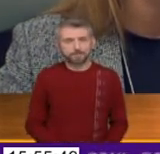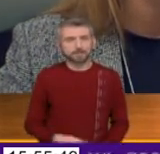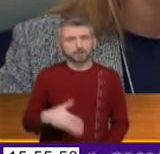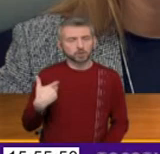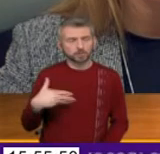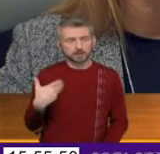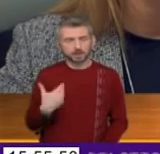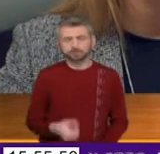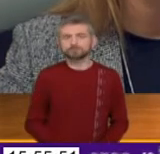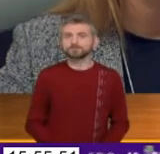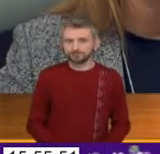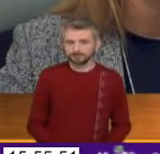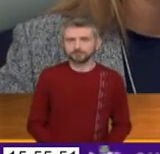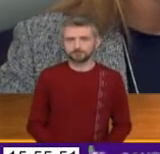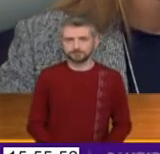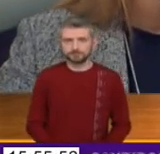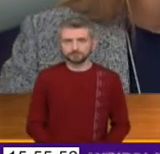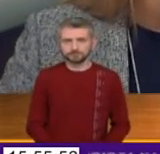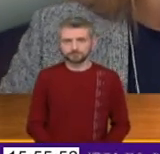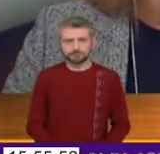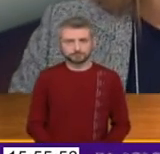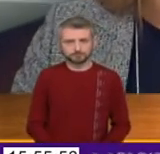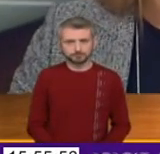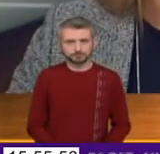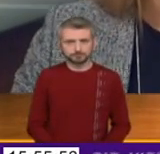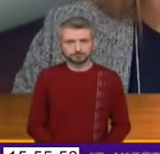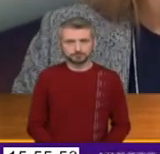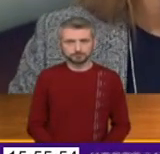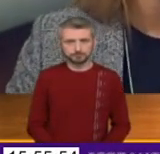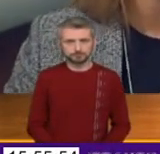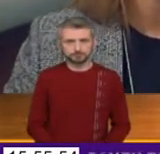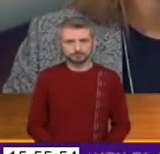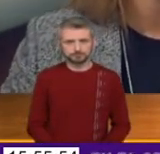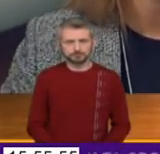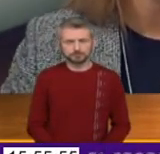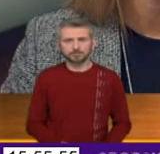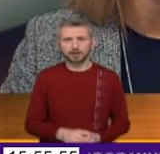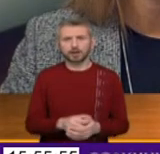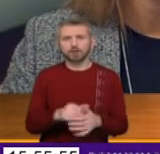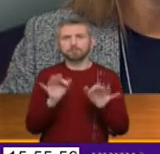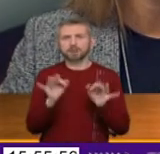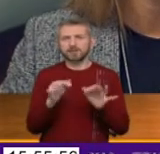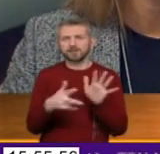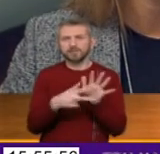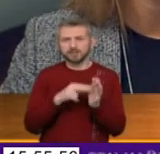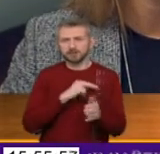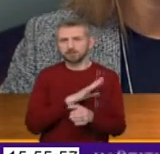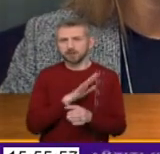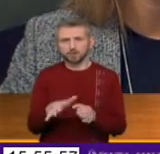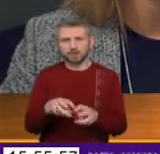Добрий день. Так, добрий день. Ставте питання ваше. Це правда, вічер не працює, ліфт, часи